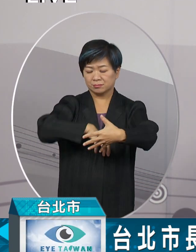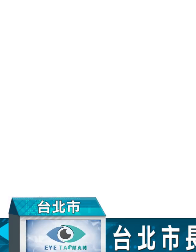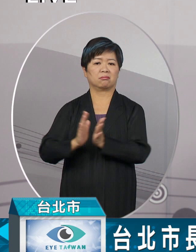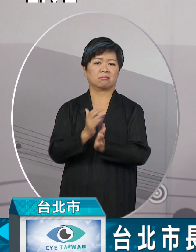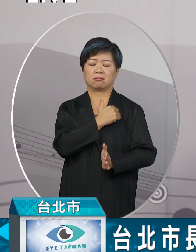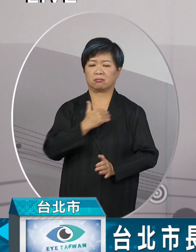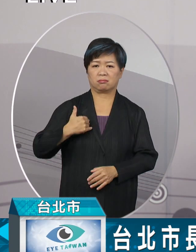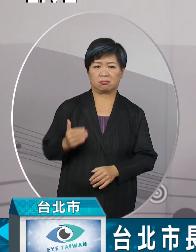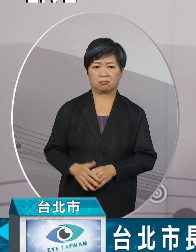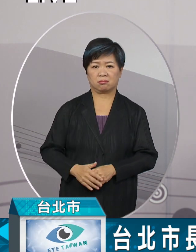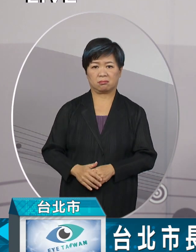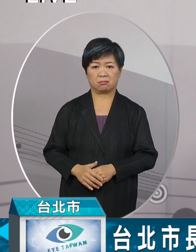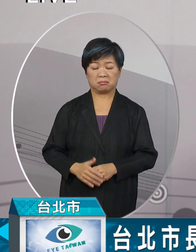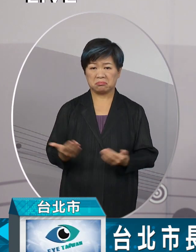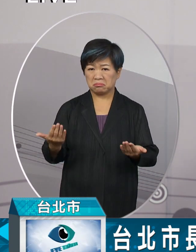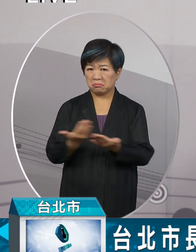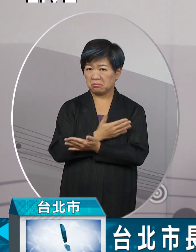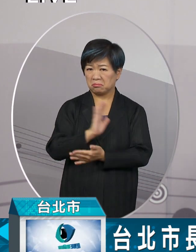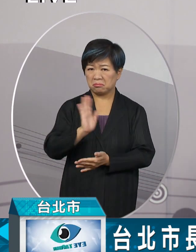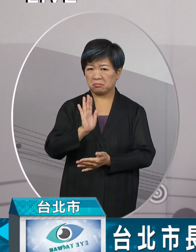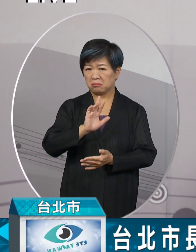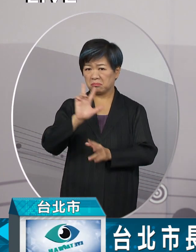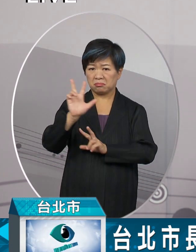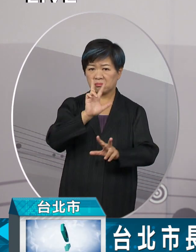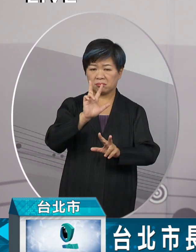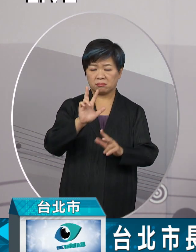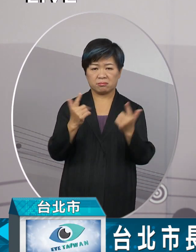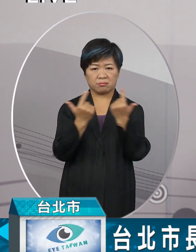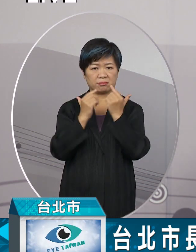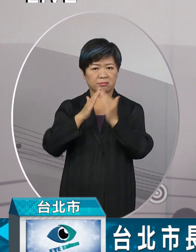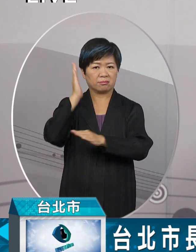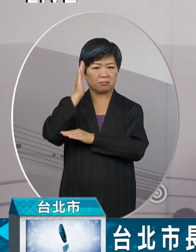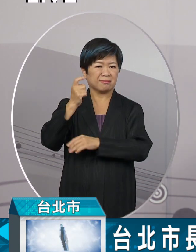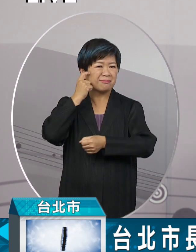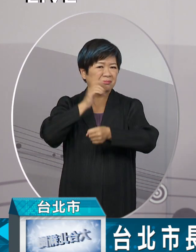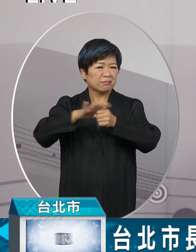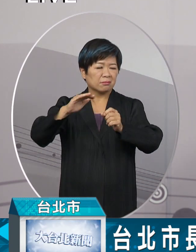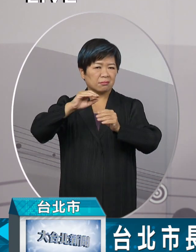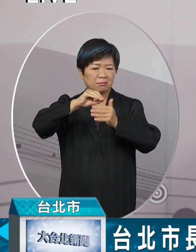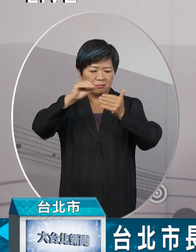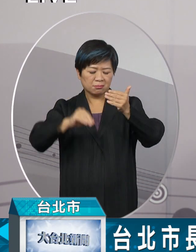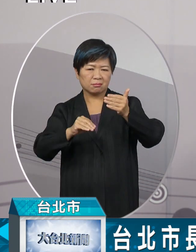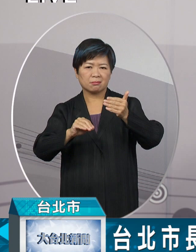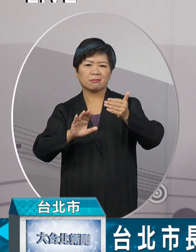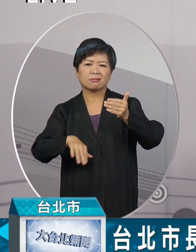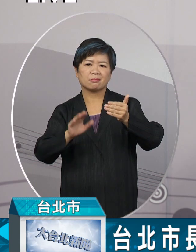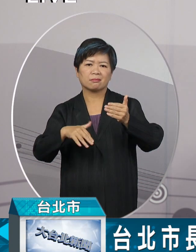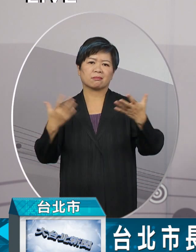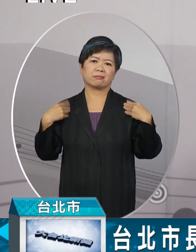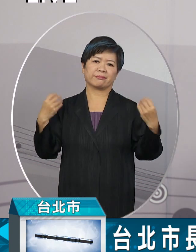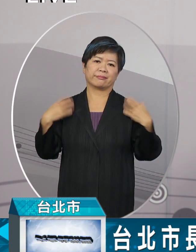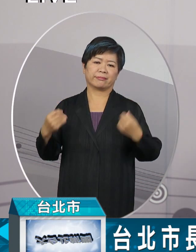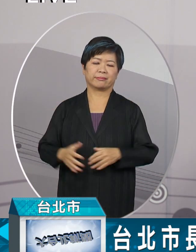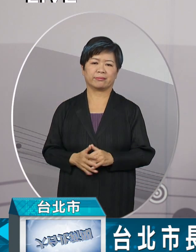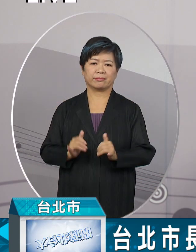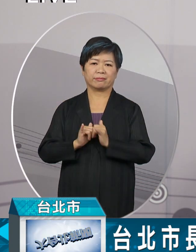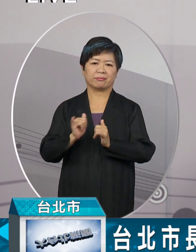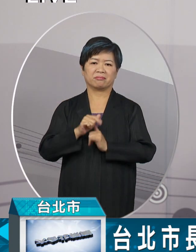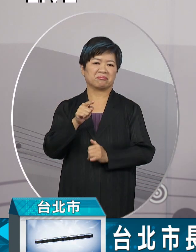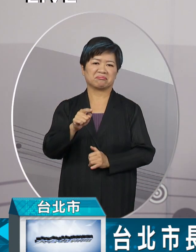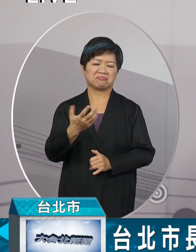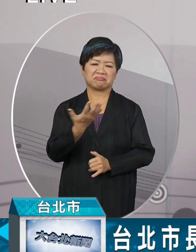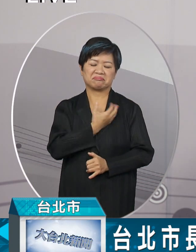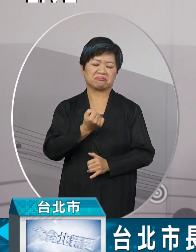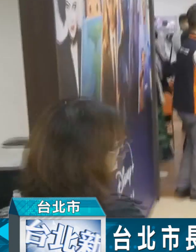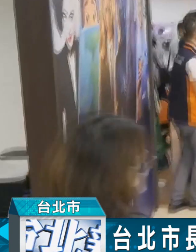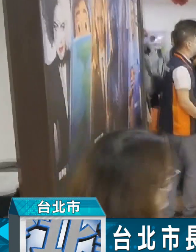事情，什么都不用变，是让台北的市政满意度永远维持在后段班，我想这是民众没有办法接受的一